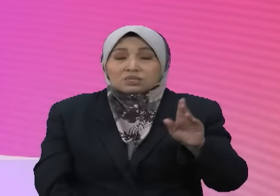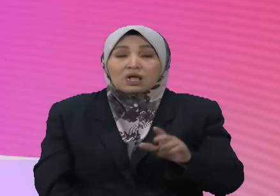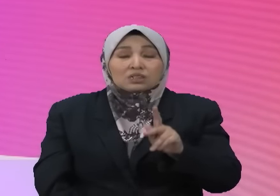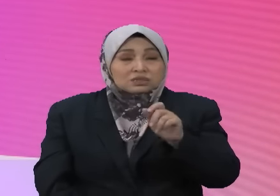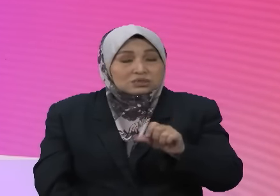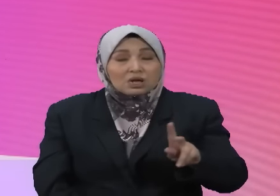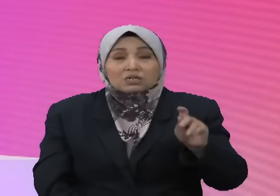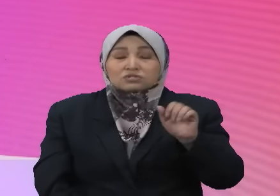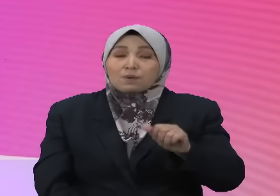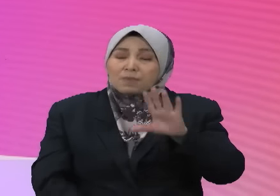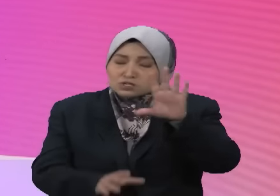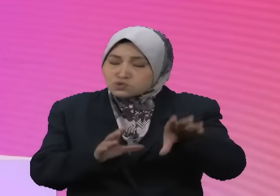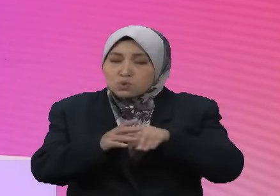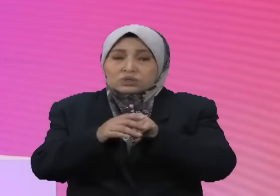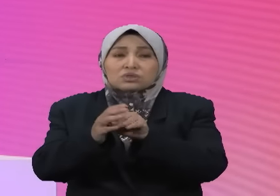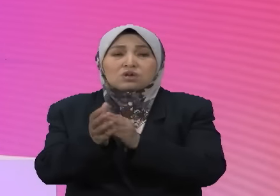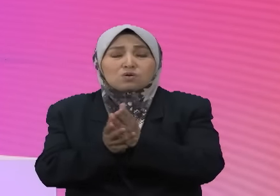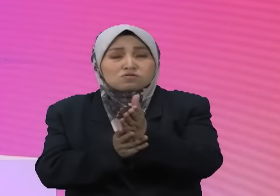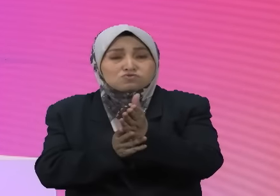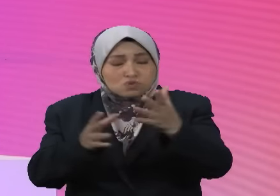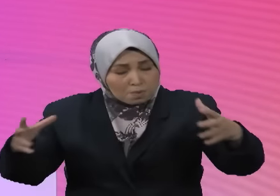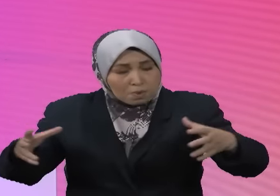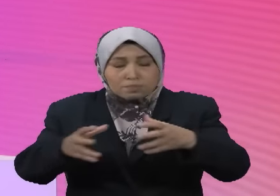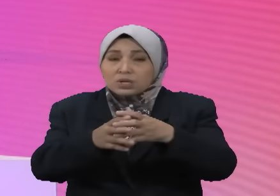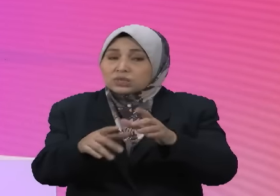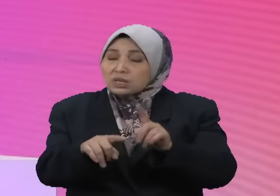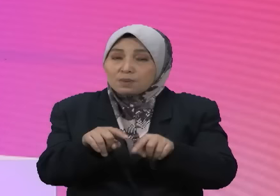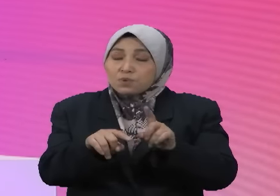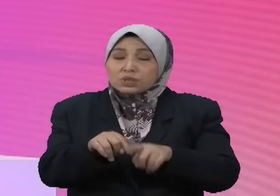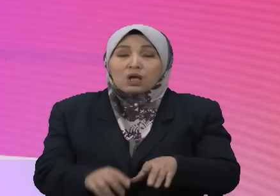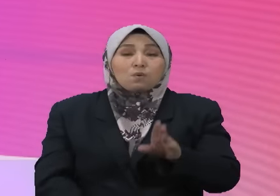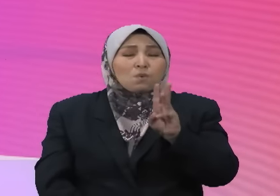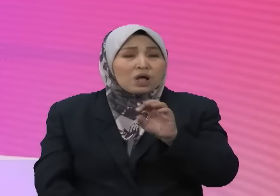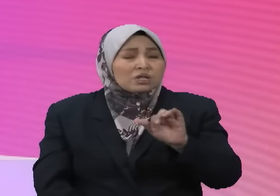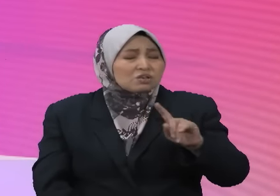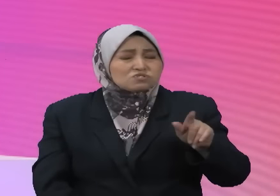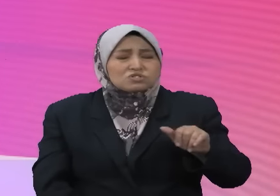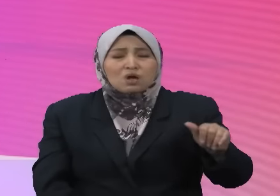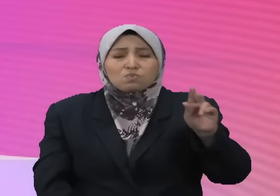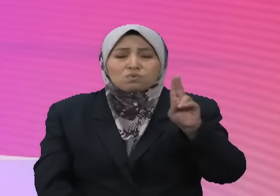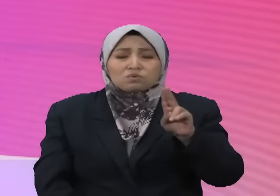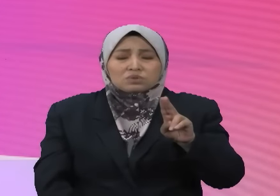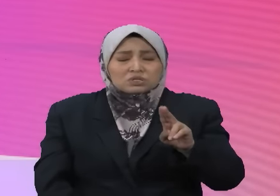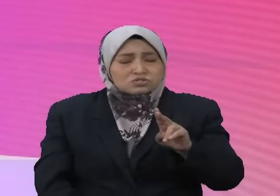taks masukkan terus sekali borong tak boleh waidza